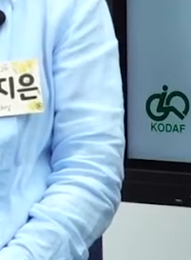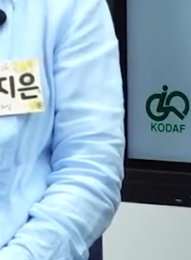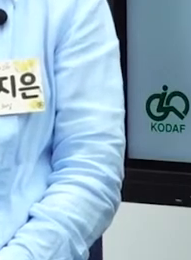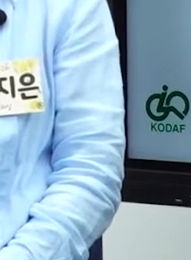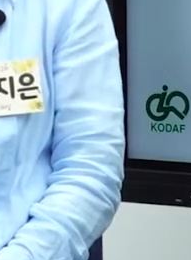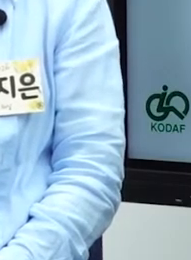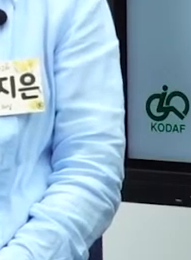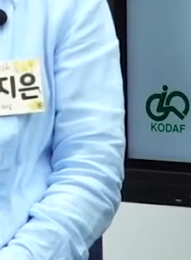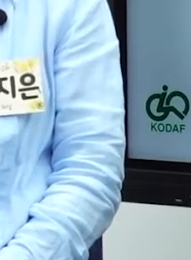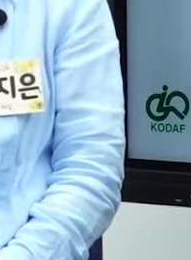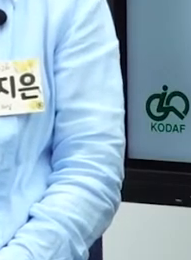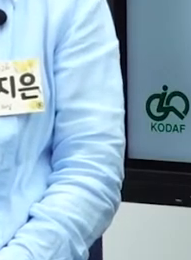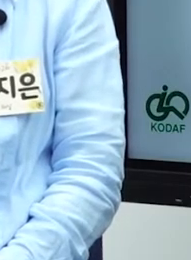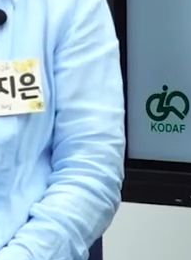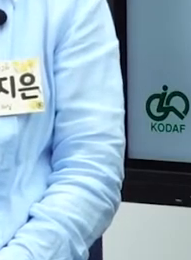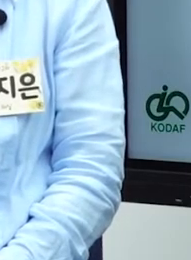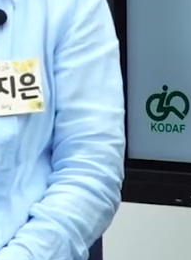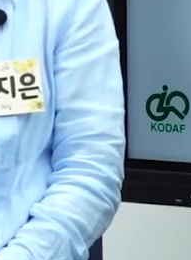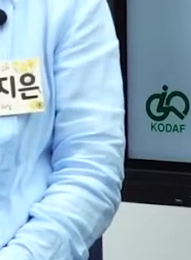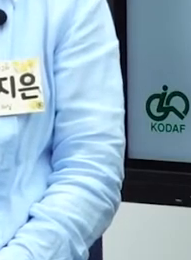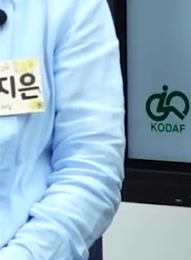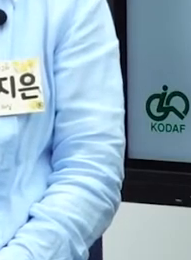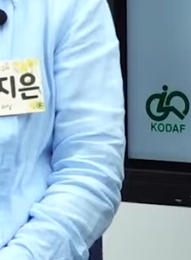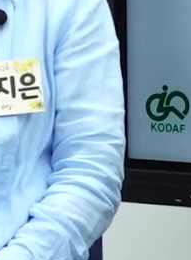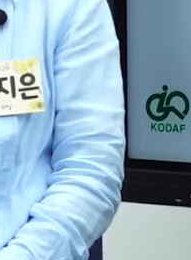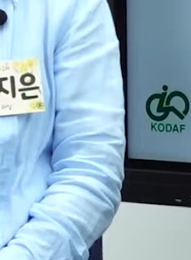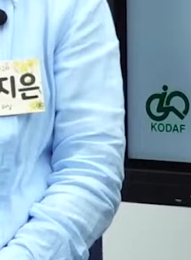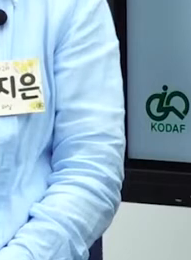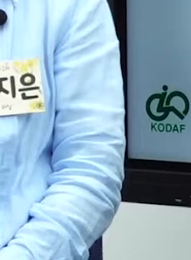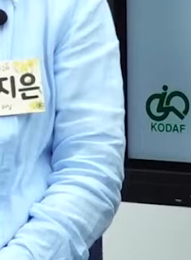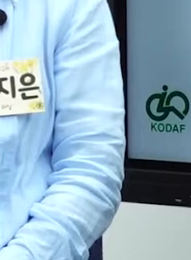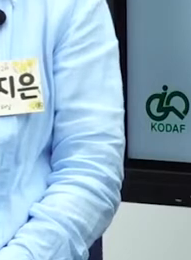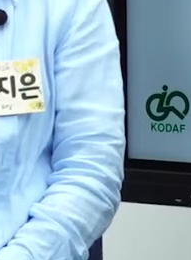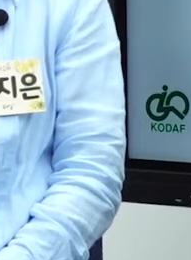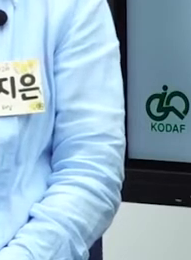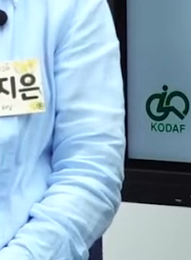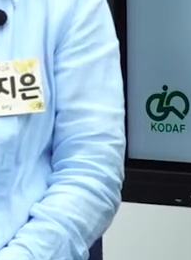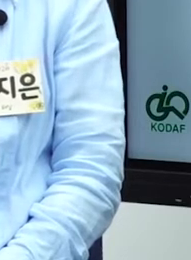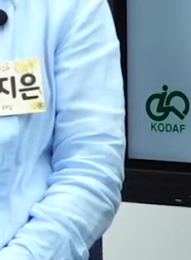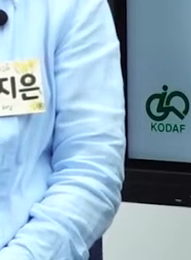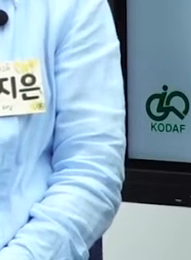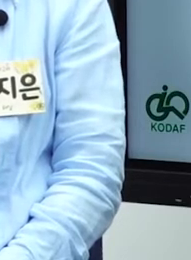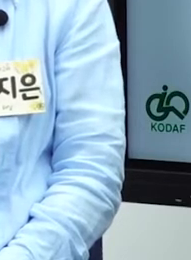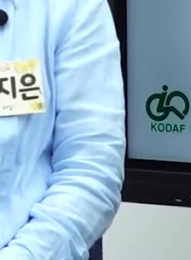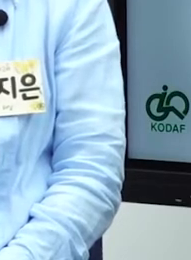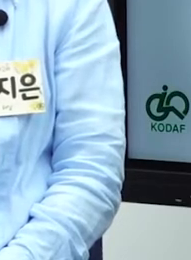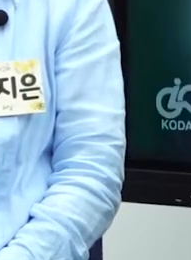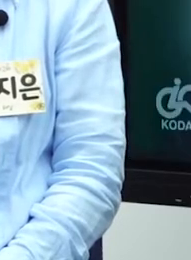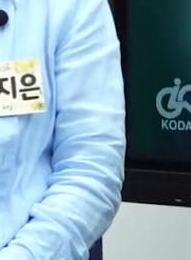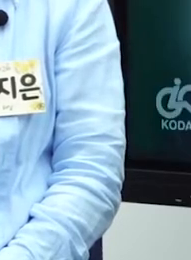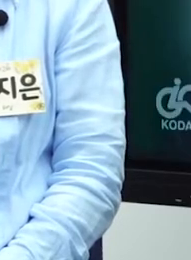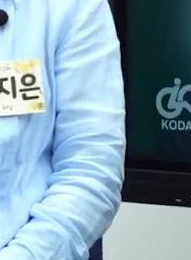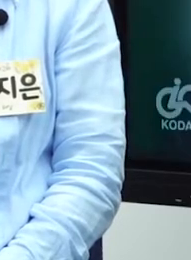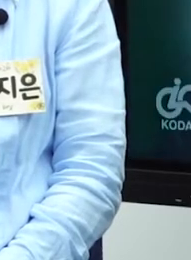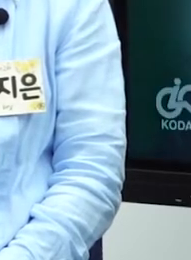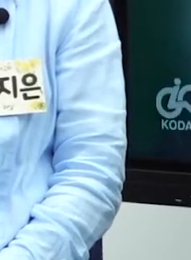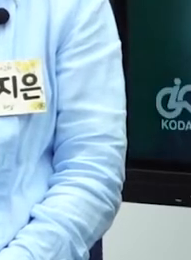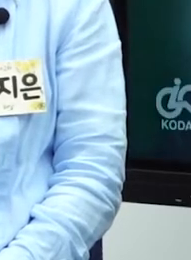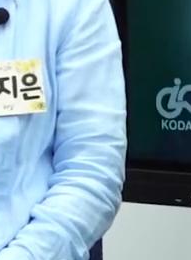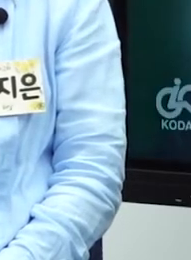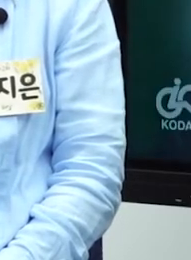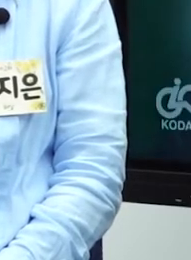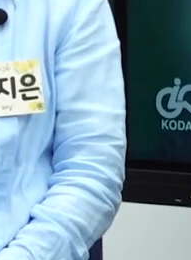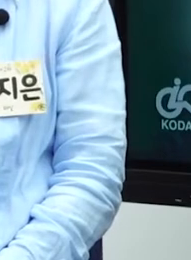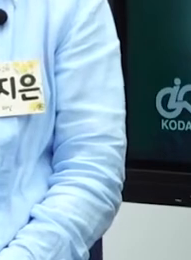농인 입장으로서 영화를 즐기는 데 굉장히 도움이 되었습니다. 또한 영화 곳곳에 숨어있는 농문화 그리고